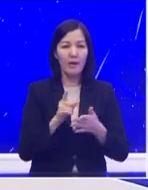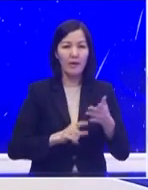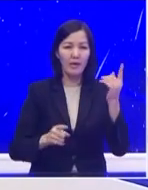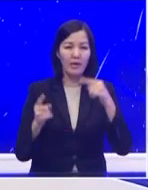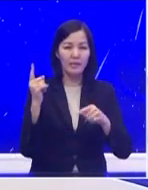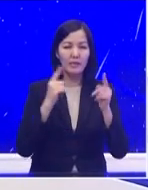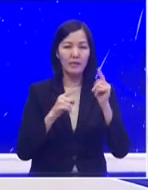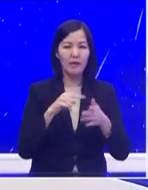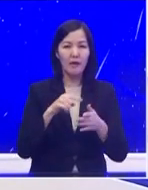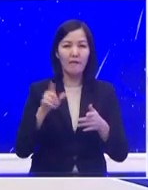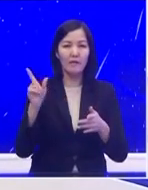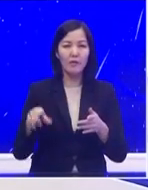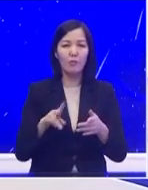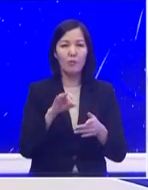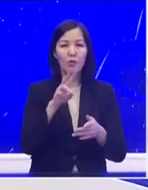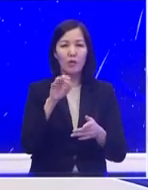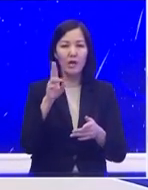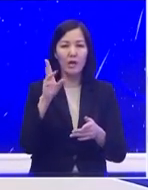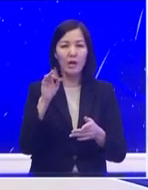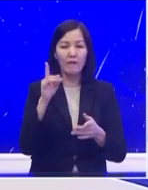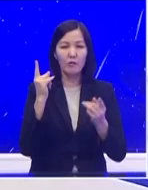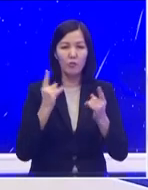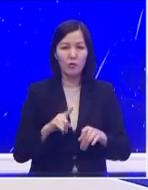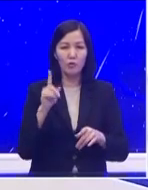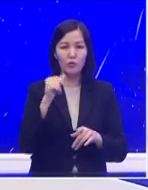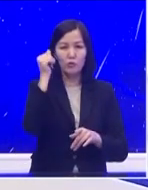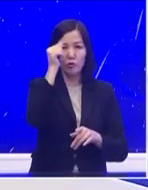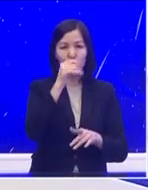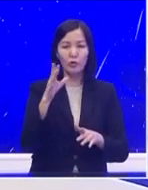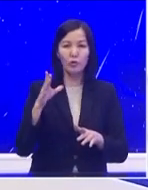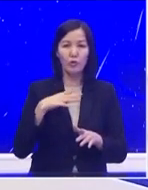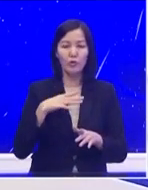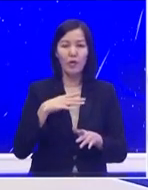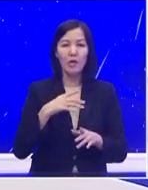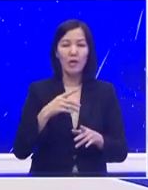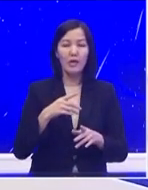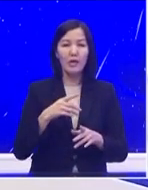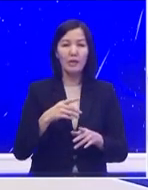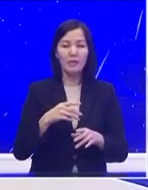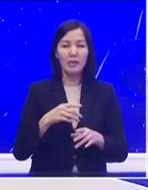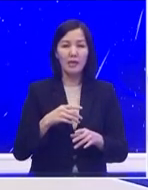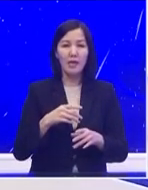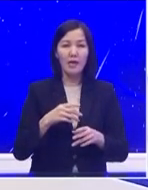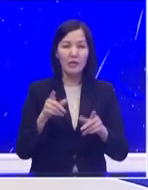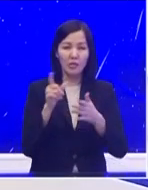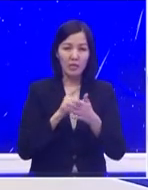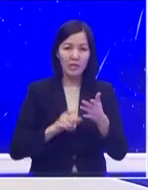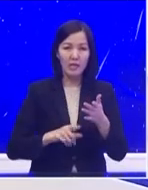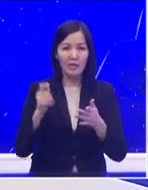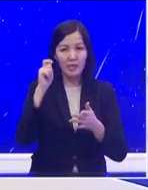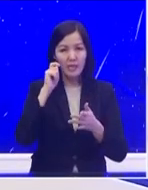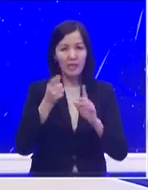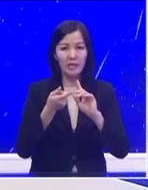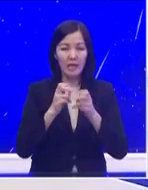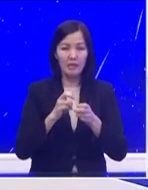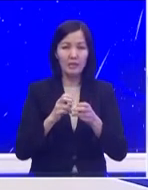поэмасының авторы Жұбан Молдағалиевтің туғанына 100 жыл. Ақынның отты жырлары әлі де ел жадында, жырдан қуат алған